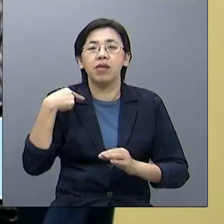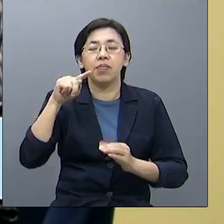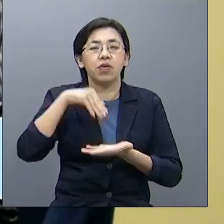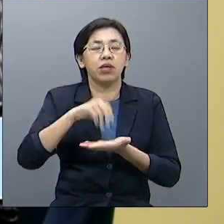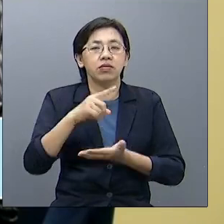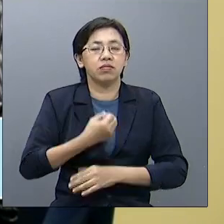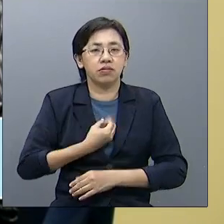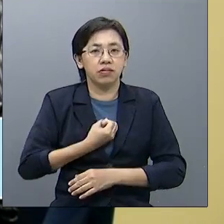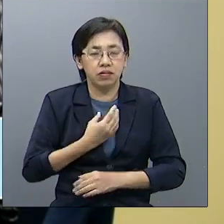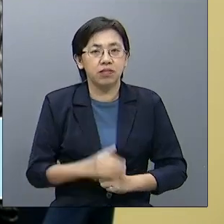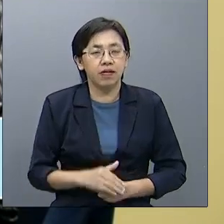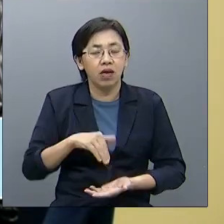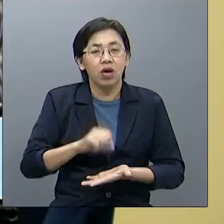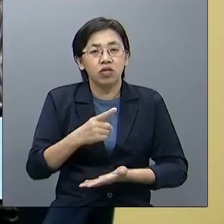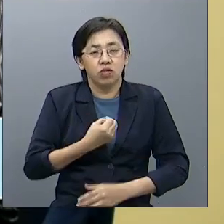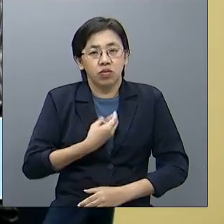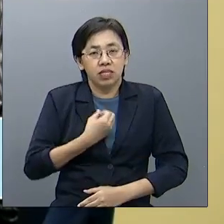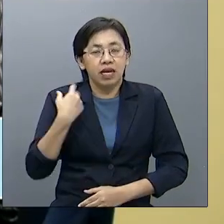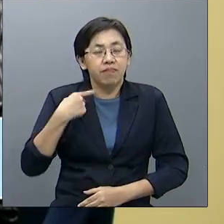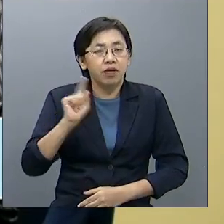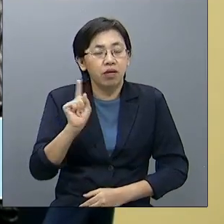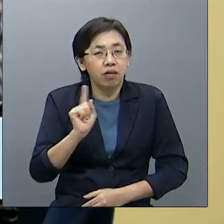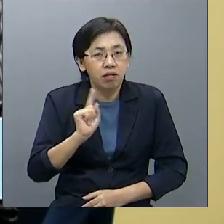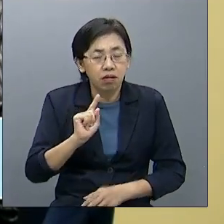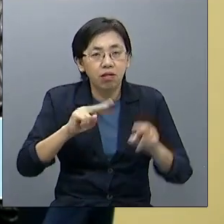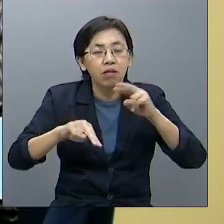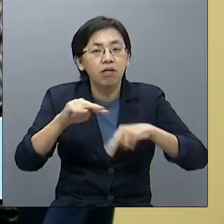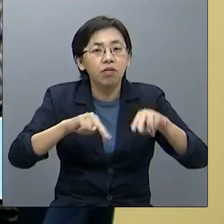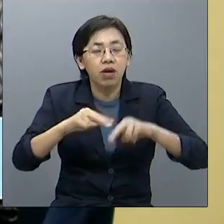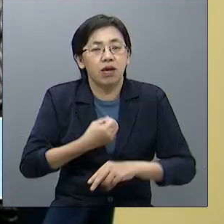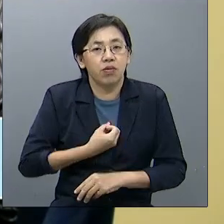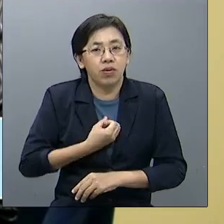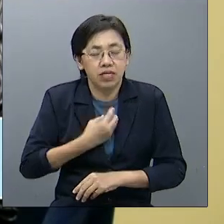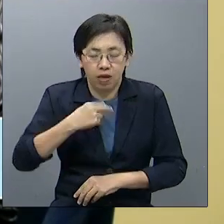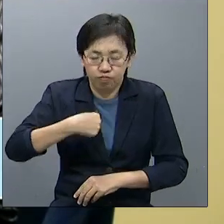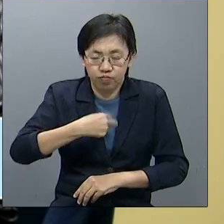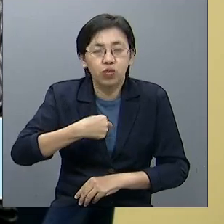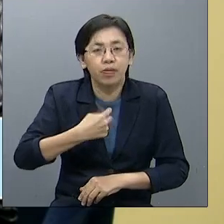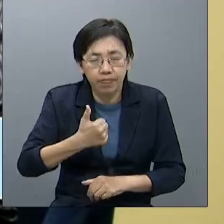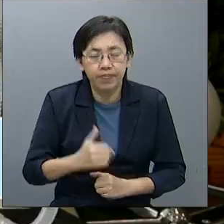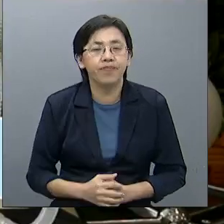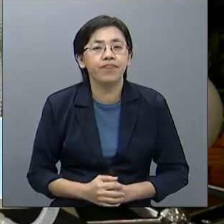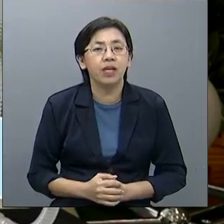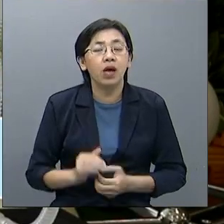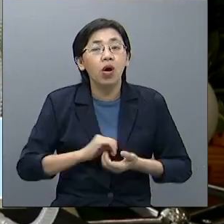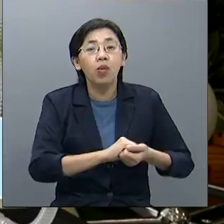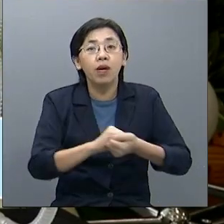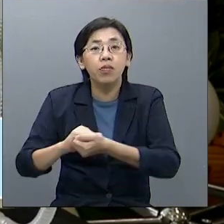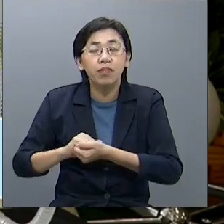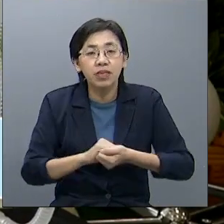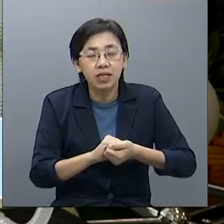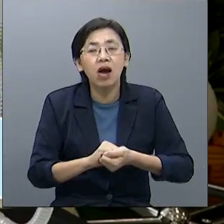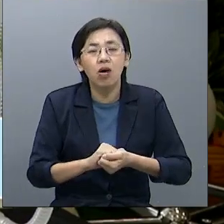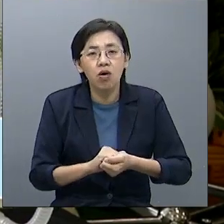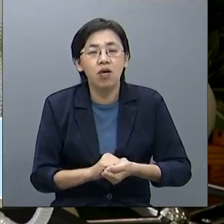ซึ่งศูนย์หัวใจนี้ครับจะเป็นประโยชน์อย่างยิ่งครับสำหรับในการดูแลทางด้านหัวใจนะครับในเรื่องของความร่วมมือทางคุณโตโน่กับคณะ